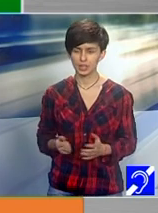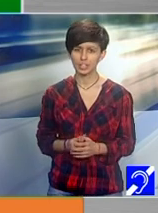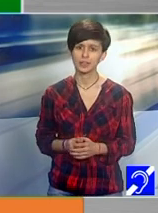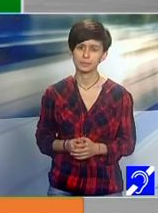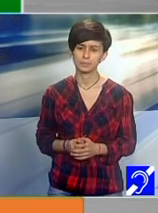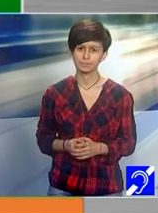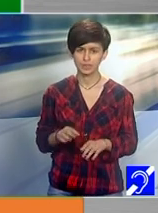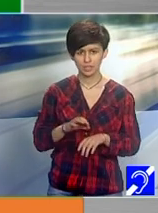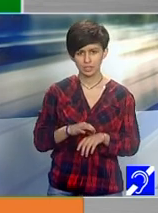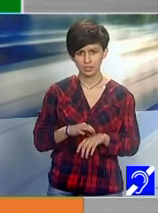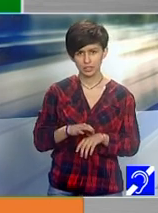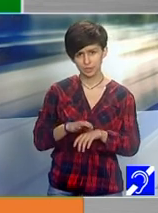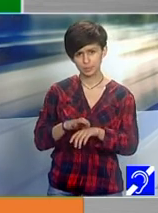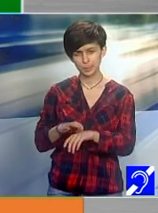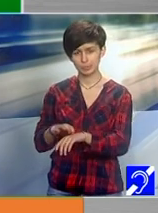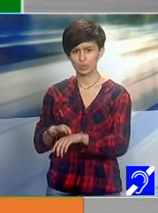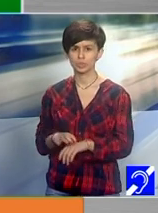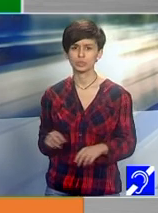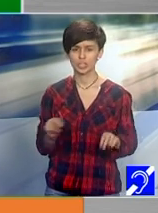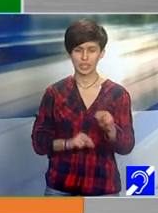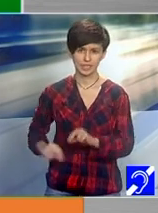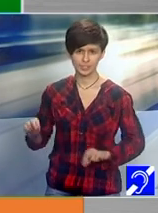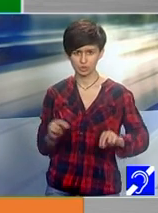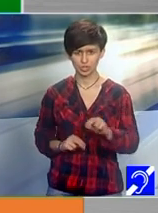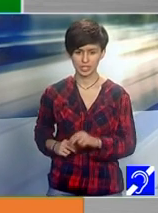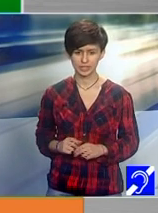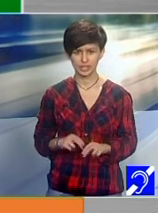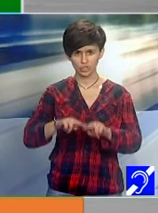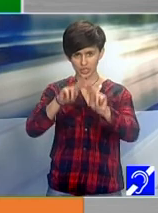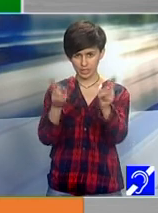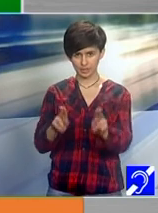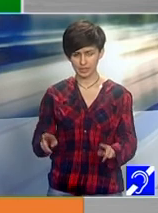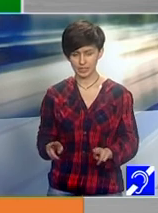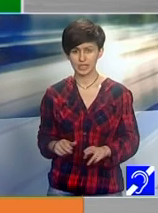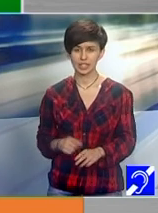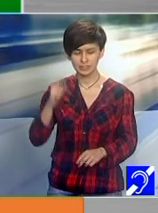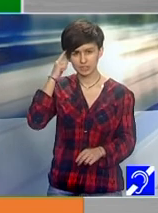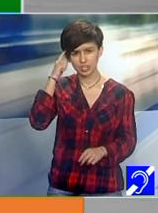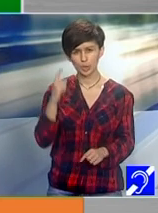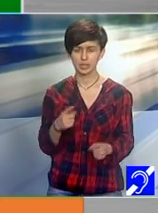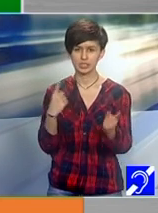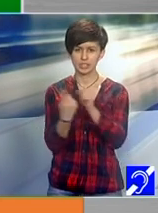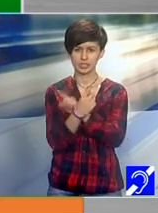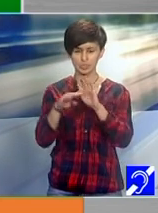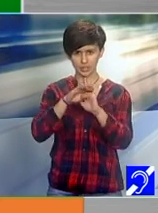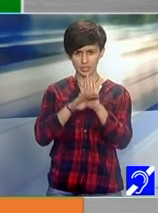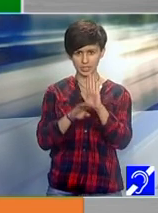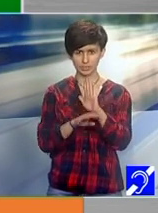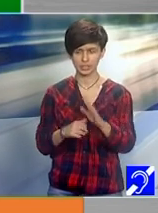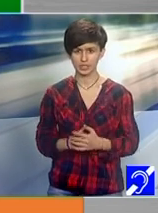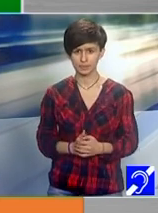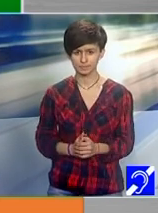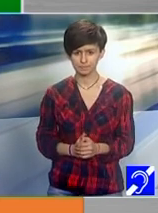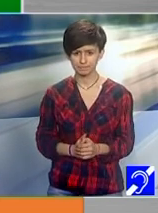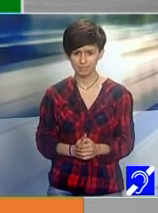conducerile asociației, și mă refer aici la conducerea federației, știa că s-au schimbat regulile jocului, adică modul